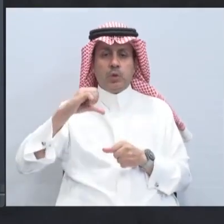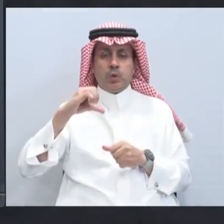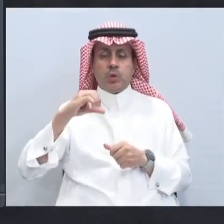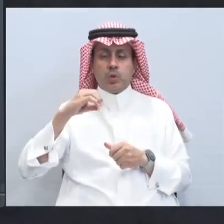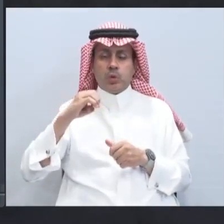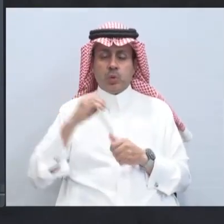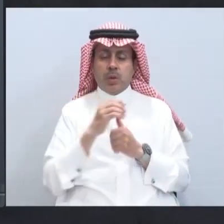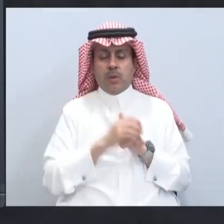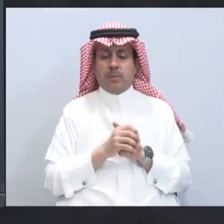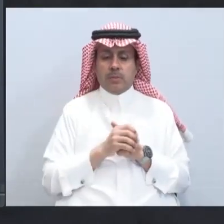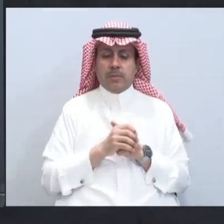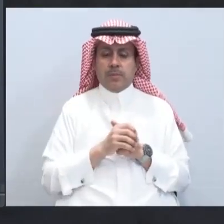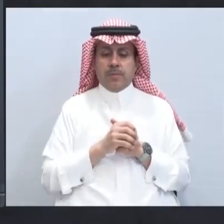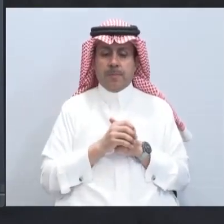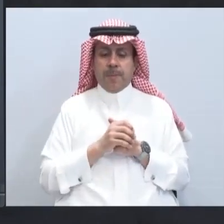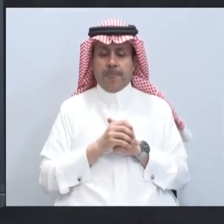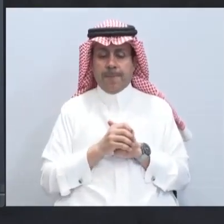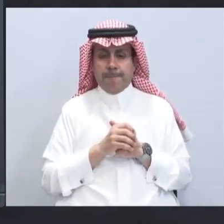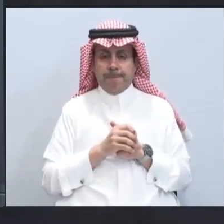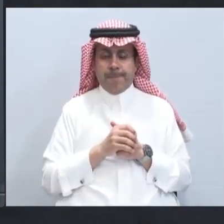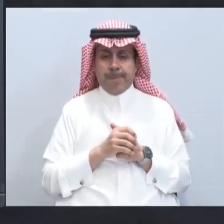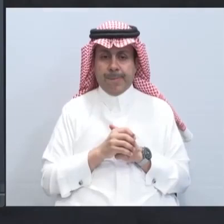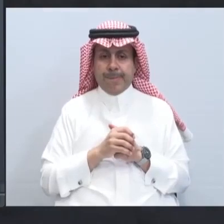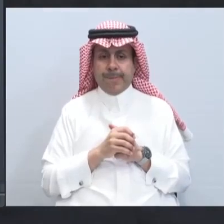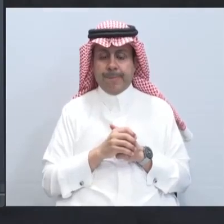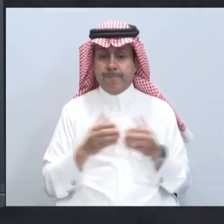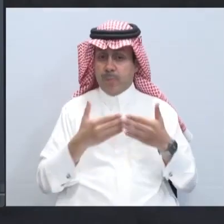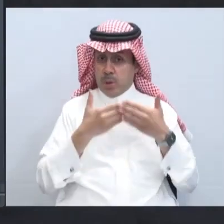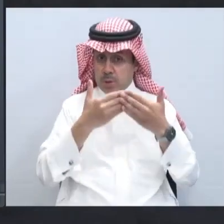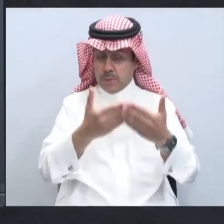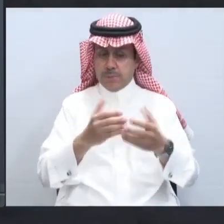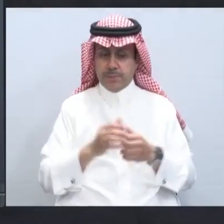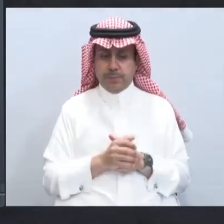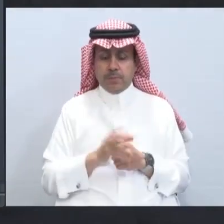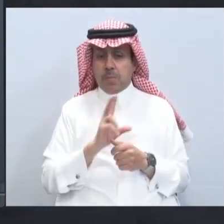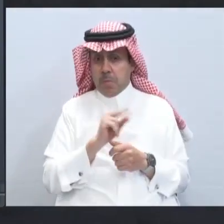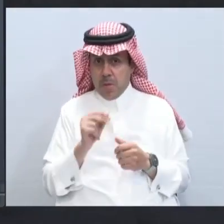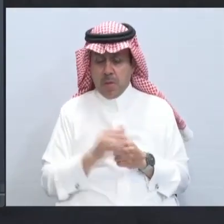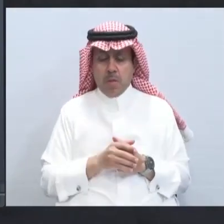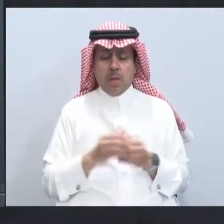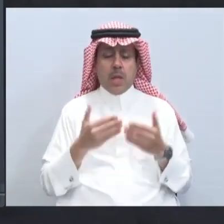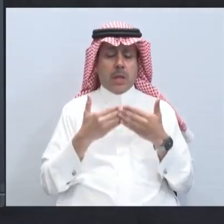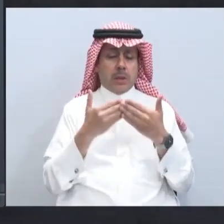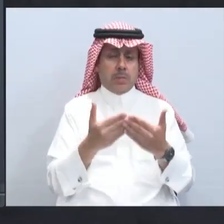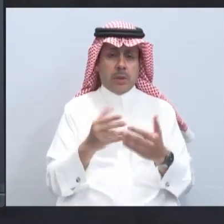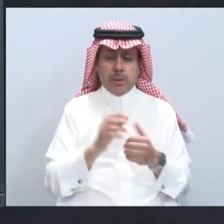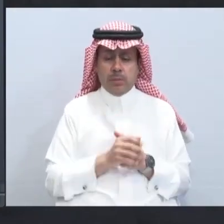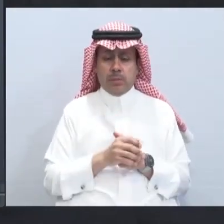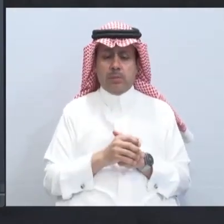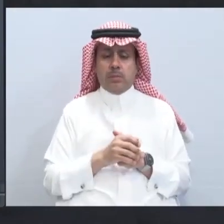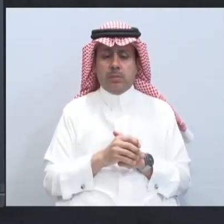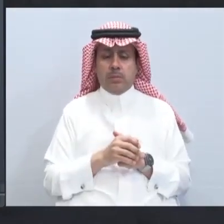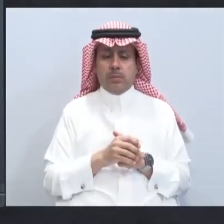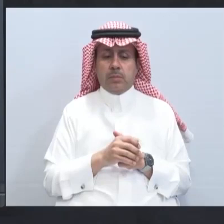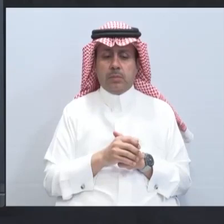او هذا محرك البحث ايضا يعني قد يقدم مثلا بعض الخدمات المختلفه في